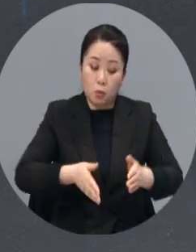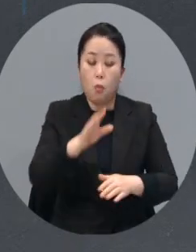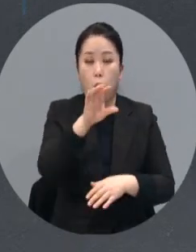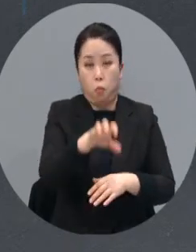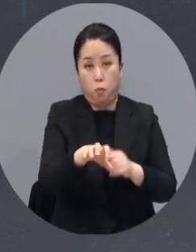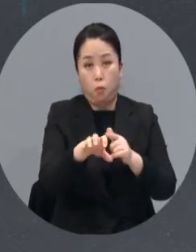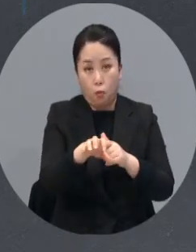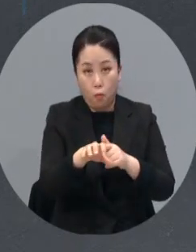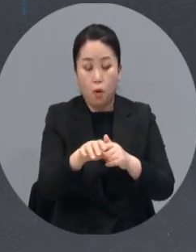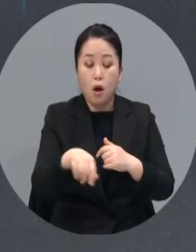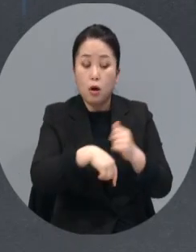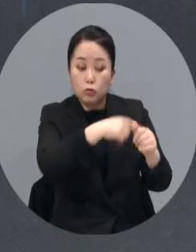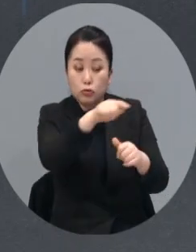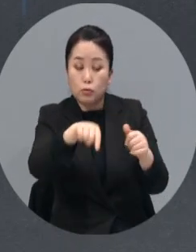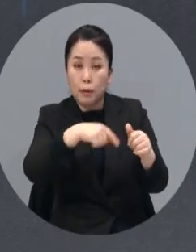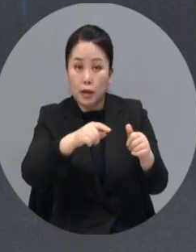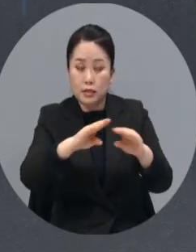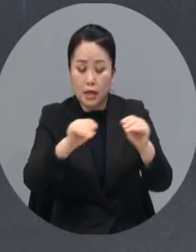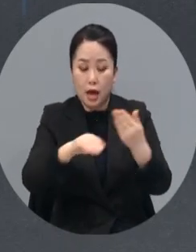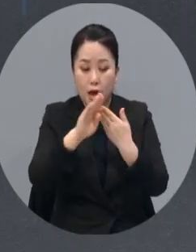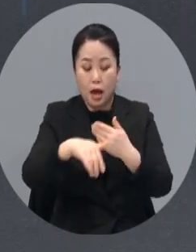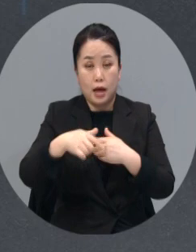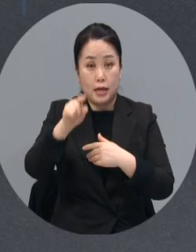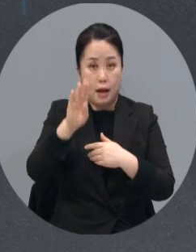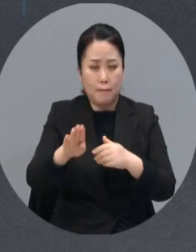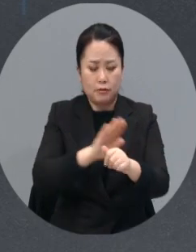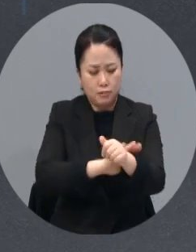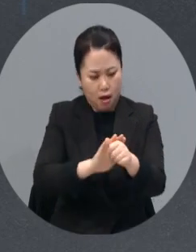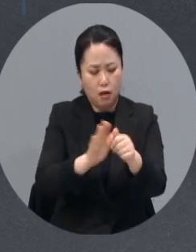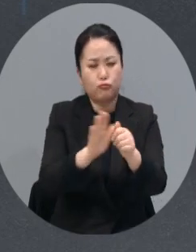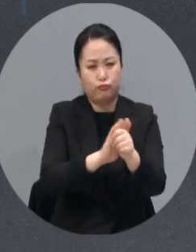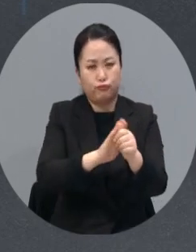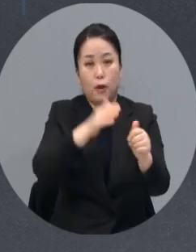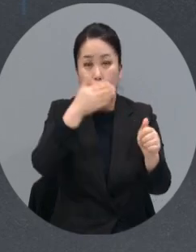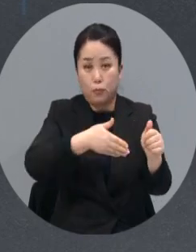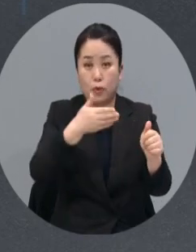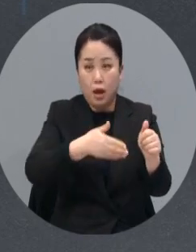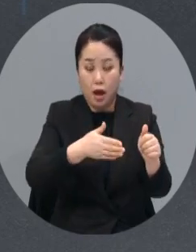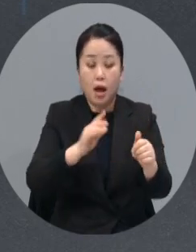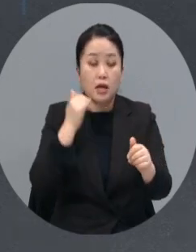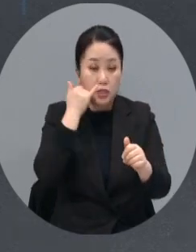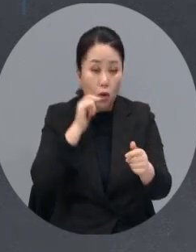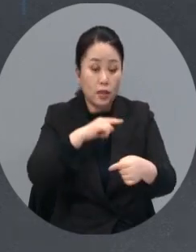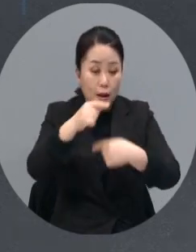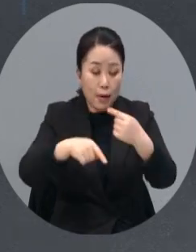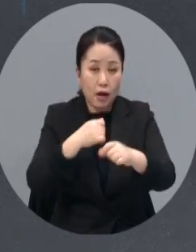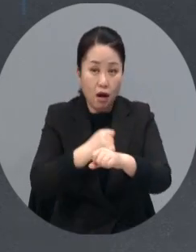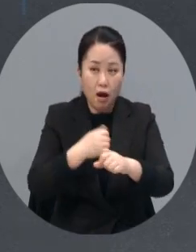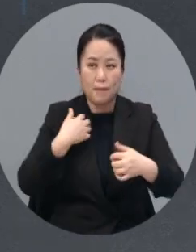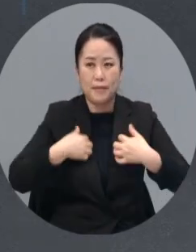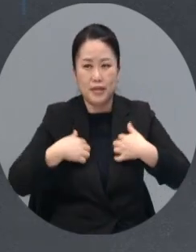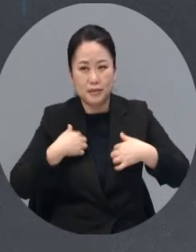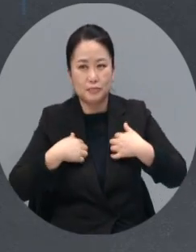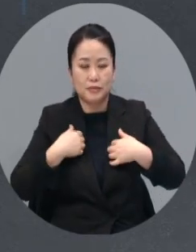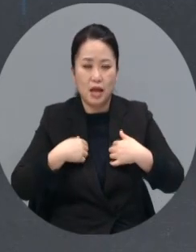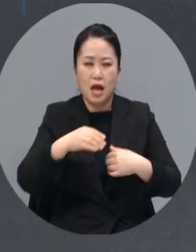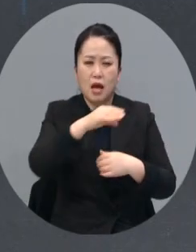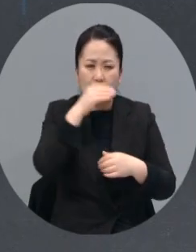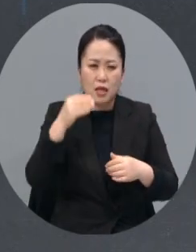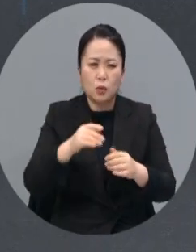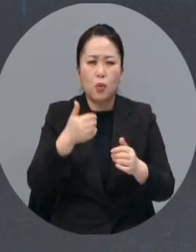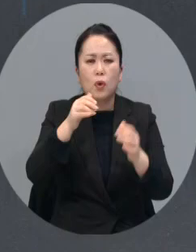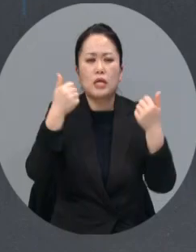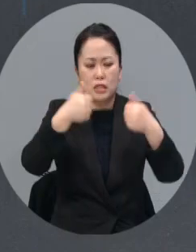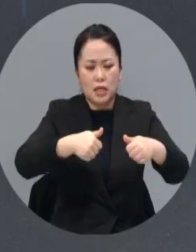우리 특히 사갑에는 단디 좀 챙겨주이소. 가줄게. 아예 반갑습니다. 예, 제대로 인사를 빨리 못